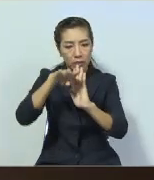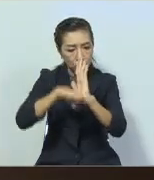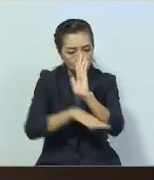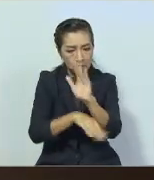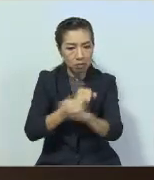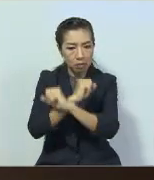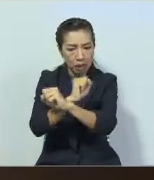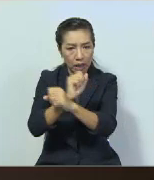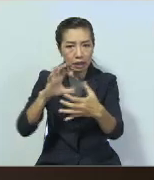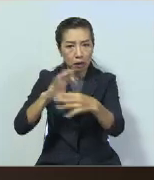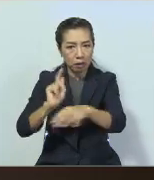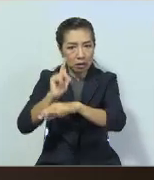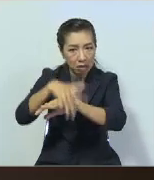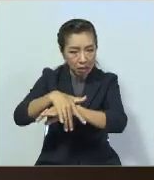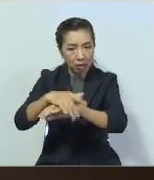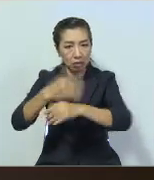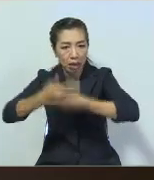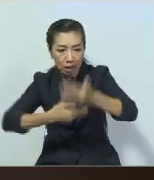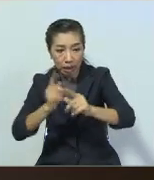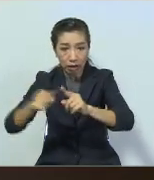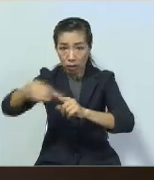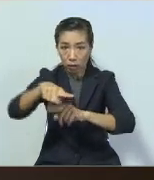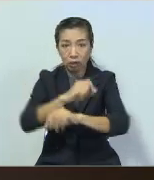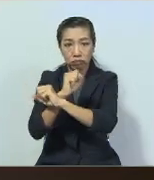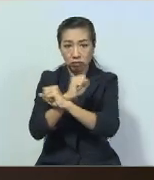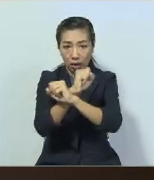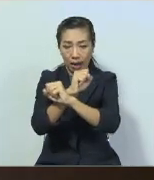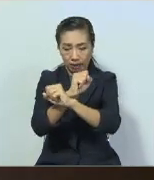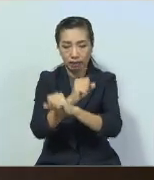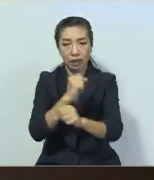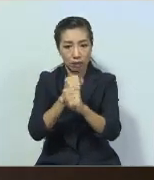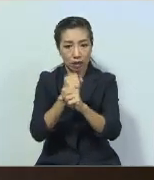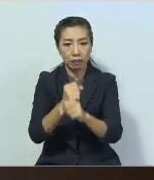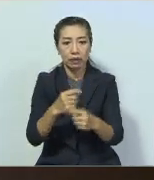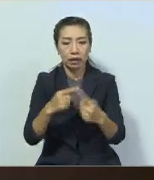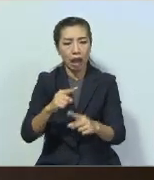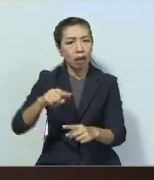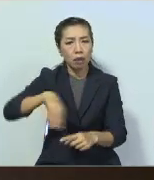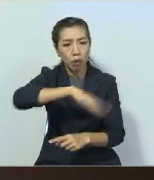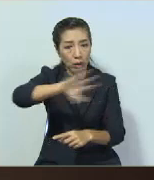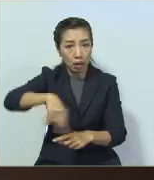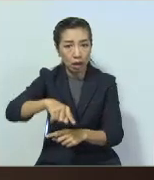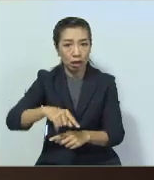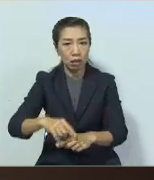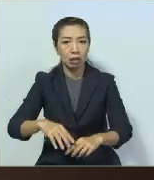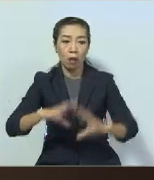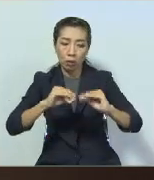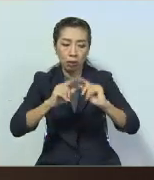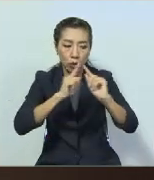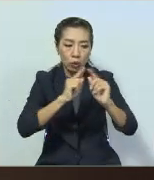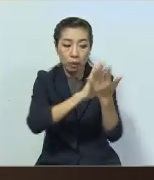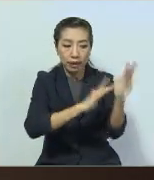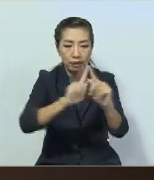ป้องกันภัยจากไซเบอร์ที่เราต้องระมัดระวังนะแต่อย่าลืมว่าสิ่งเหล่านี้มันก็ต้องหารือร่วมกันใช่ไหมเ